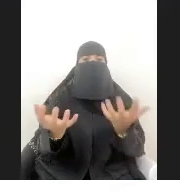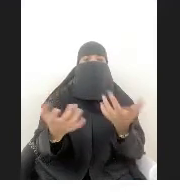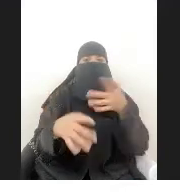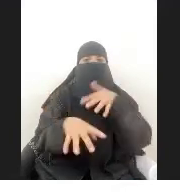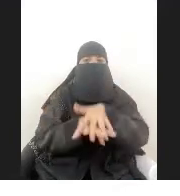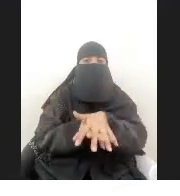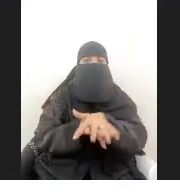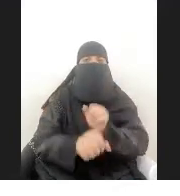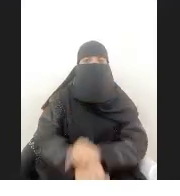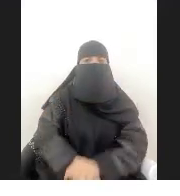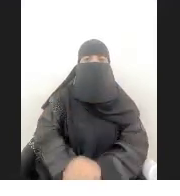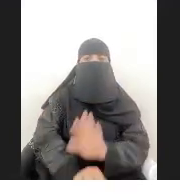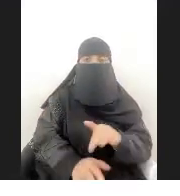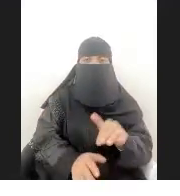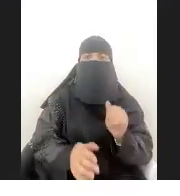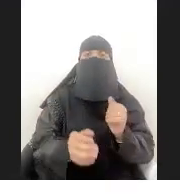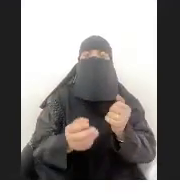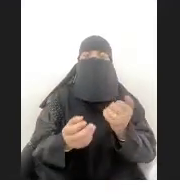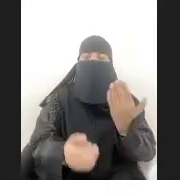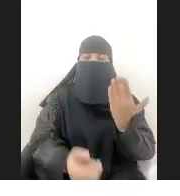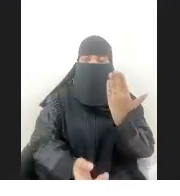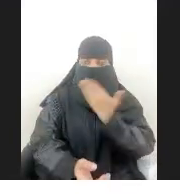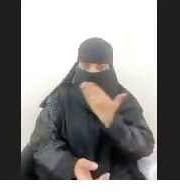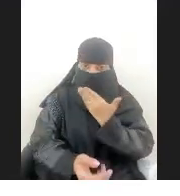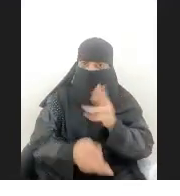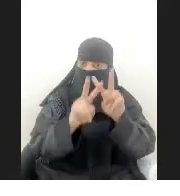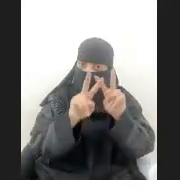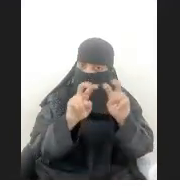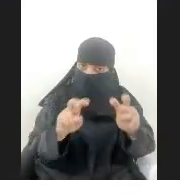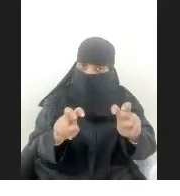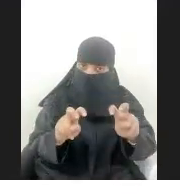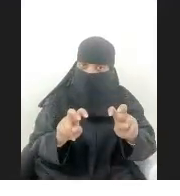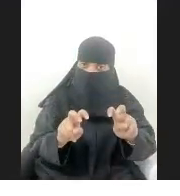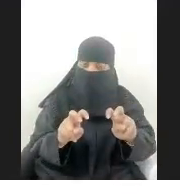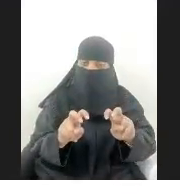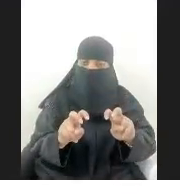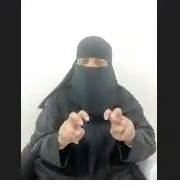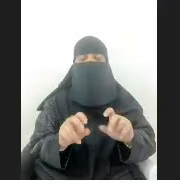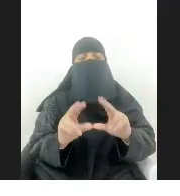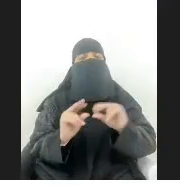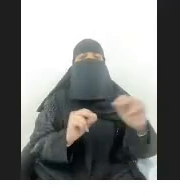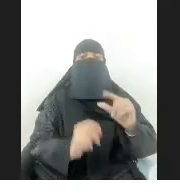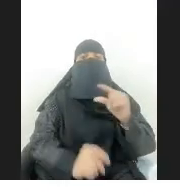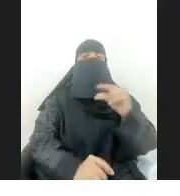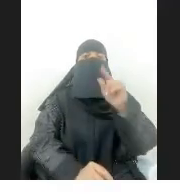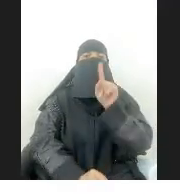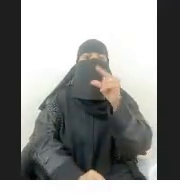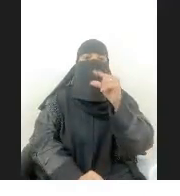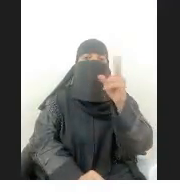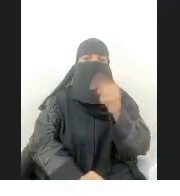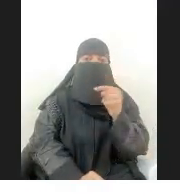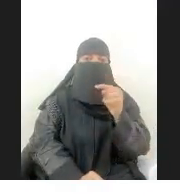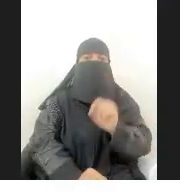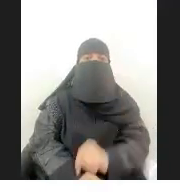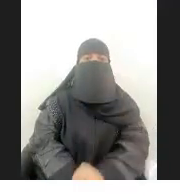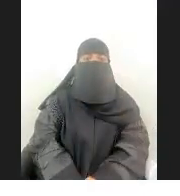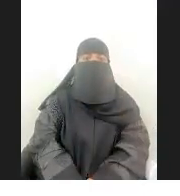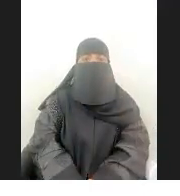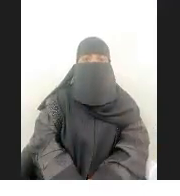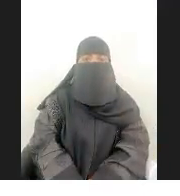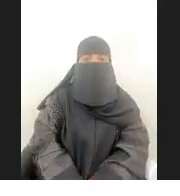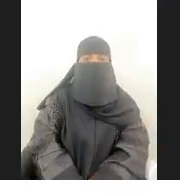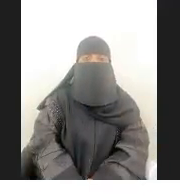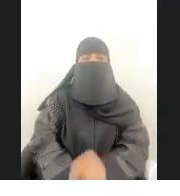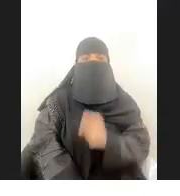دراسة، في عدة دراسات اتسوت زي ما دكتور بدر قال، ميتا أناليسيز يعني إيش؟ يعني